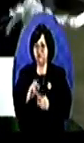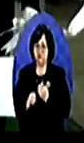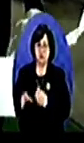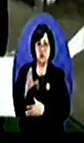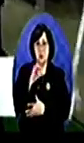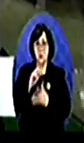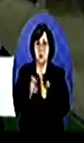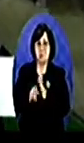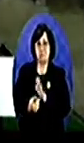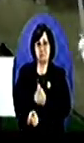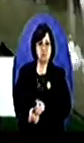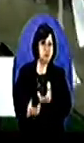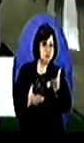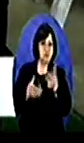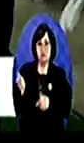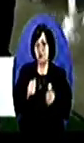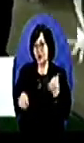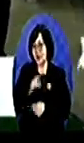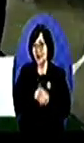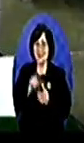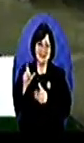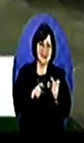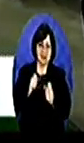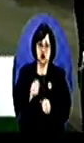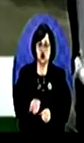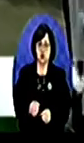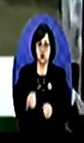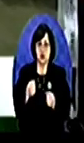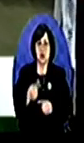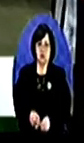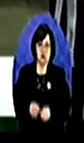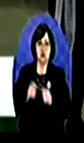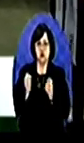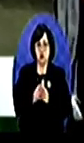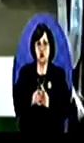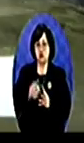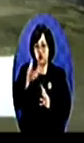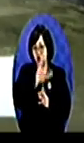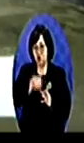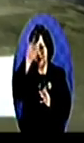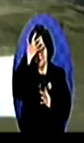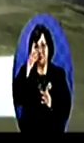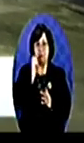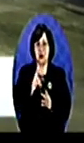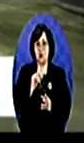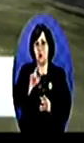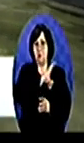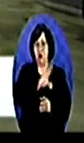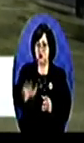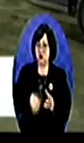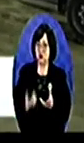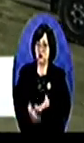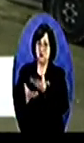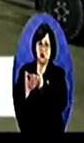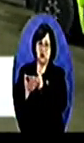дотоод худалдааны эргэлт, эдийн засгийн өсөлтийг нэмэгдүүлэхэд чухал үүрэгтэй ажиллах нь засгийн газрууд юу вэ? Банк санхүүгийн байгууллагуудын үүрэг оролцоо чухал